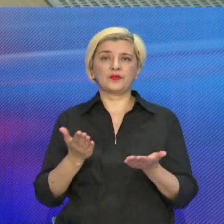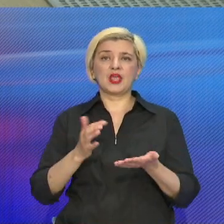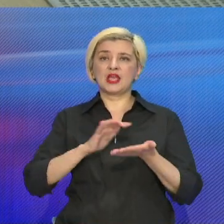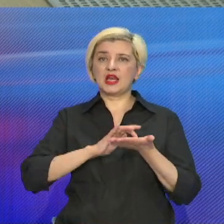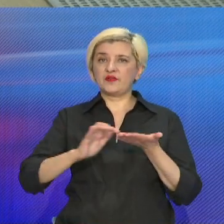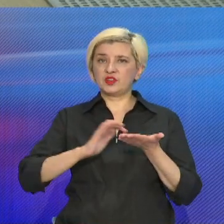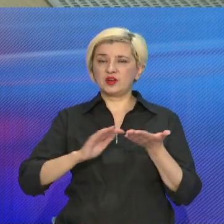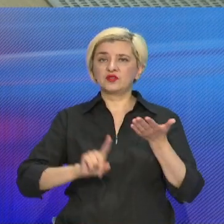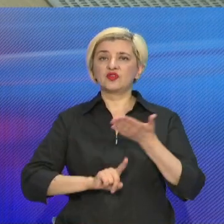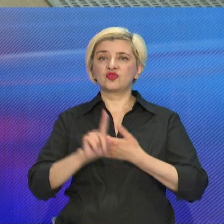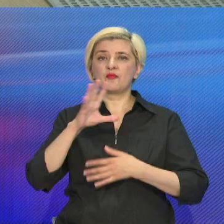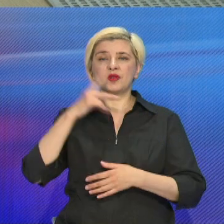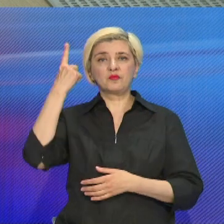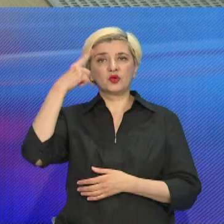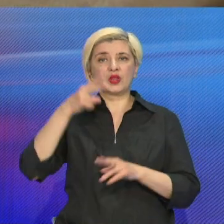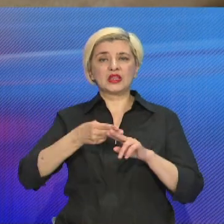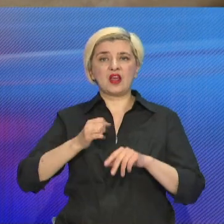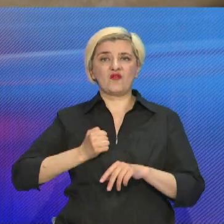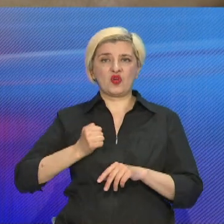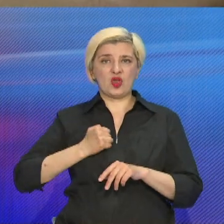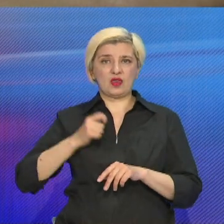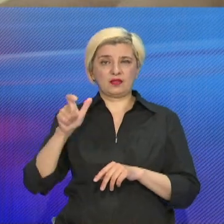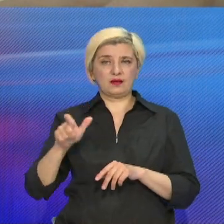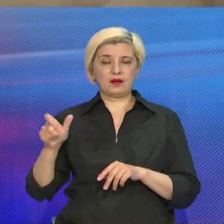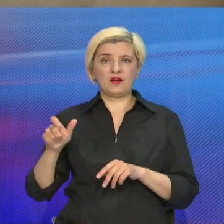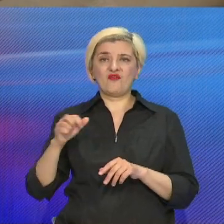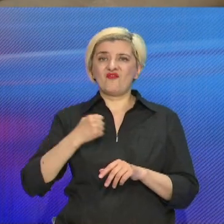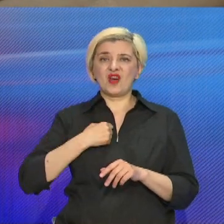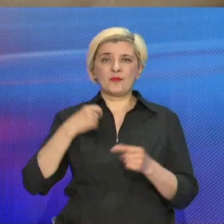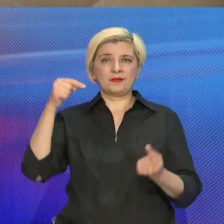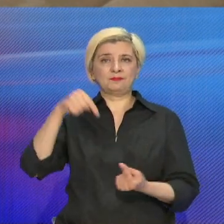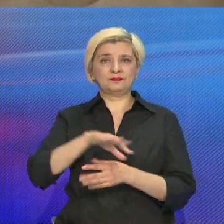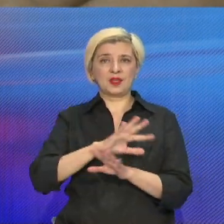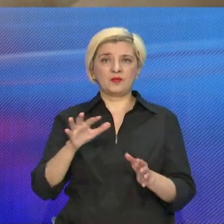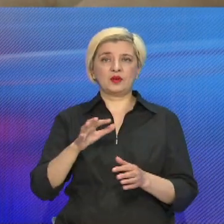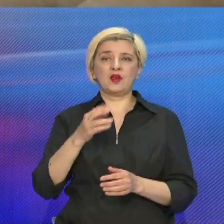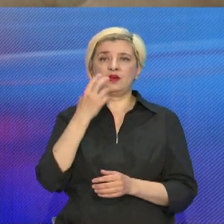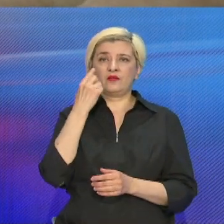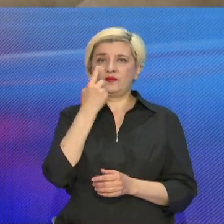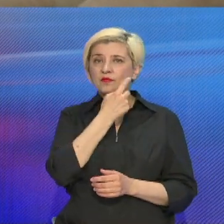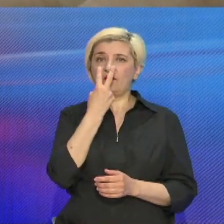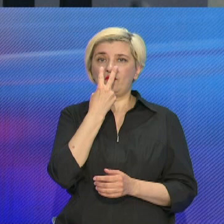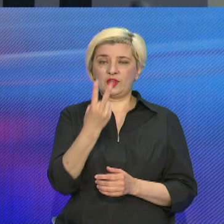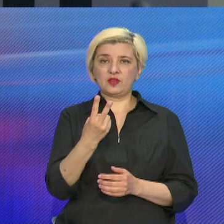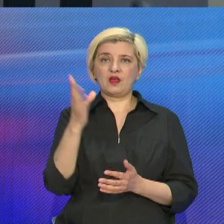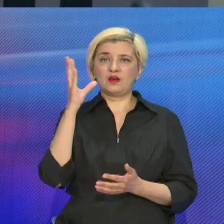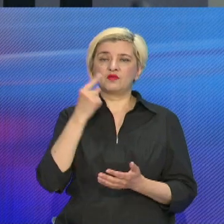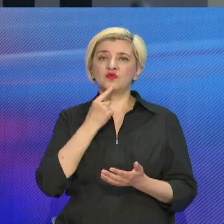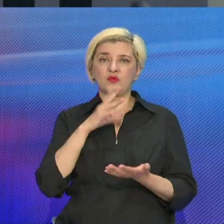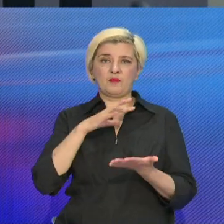придуман для военных, але у армии он не прижился. Ведущим оказалось не под силу читать пальцами. Але находка не пропала, ее